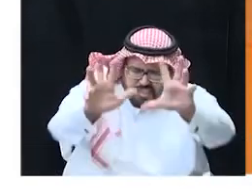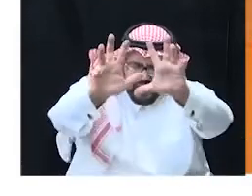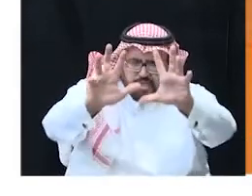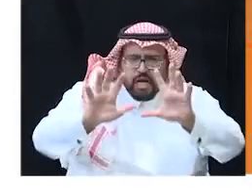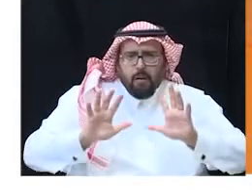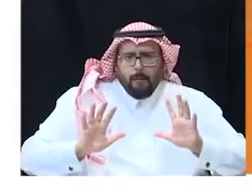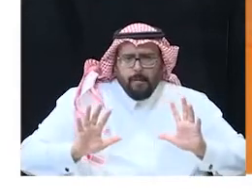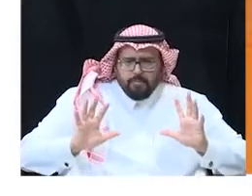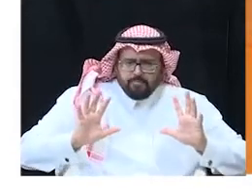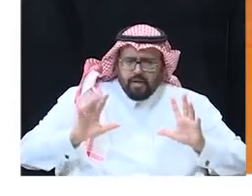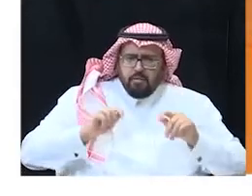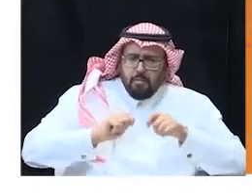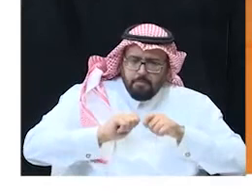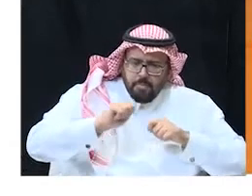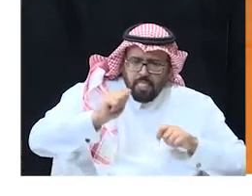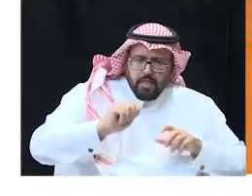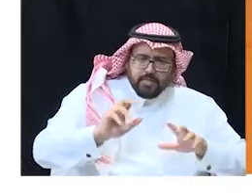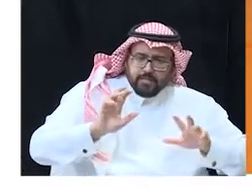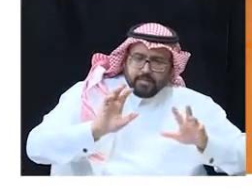مسافة،